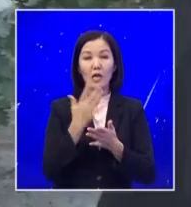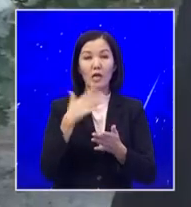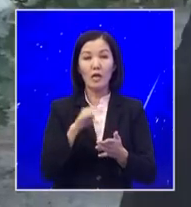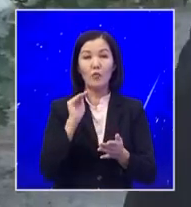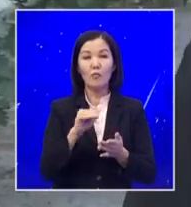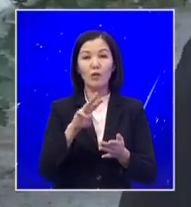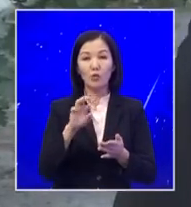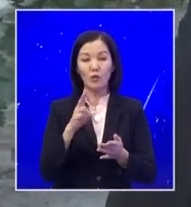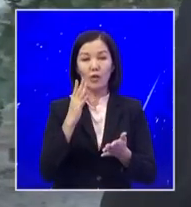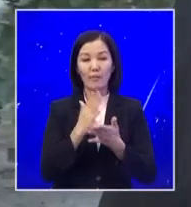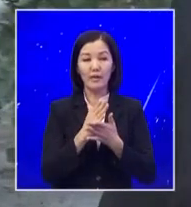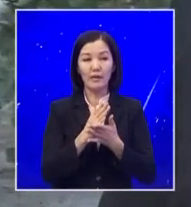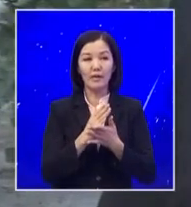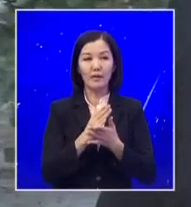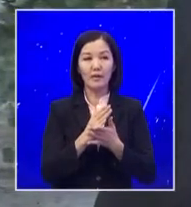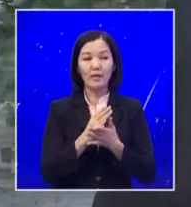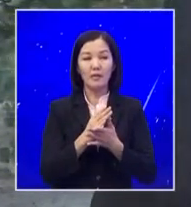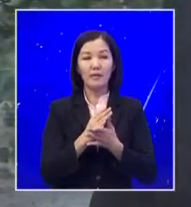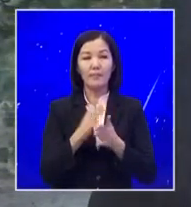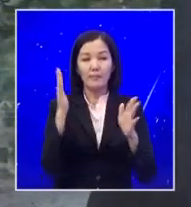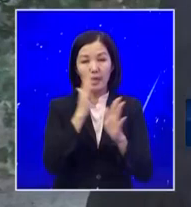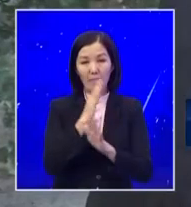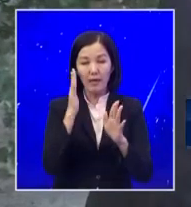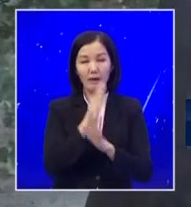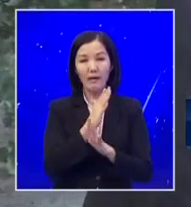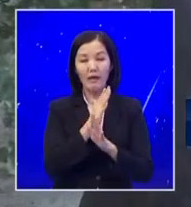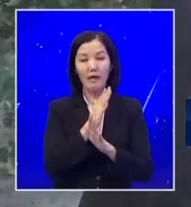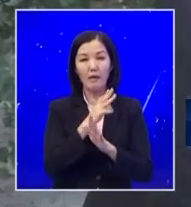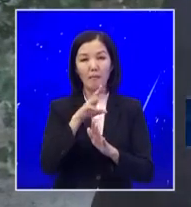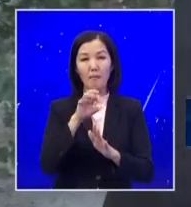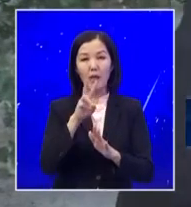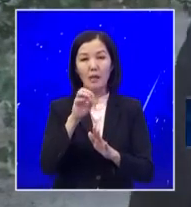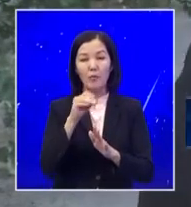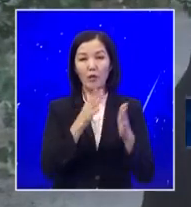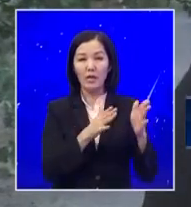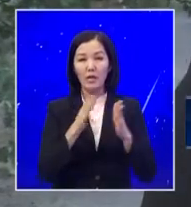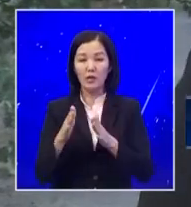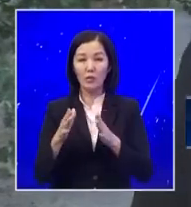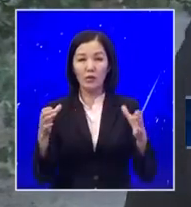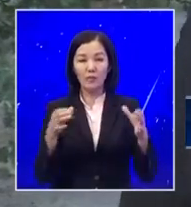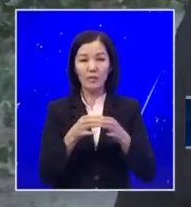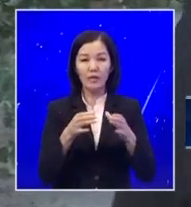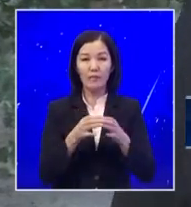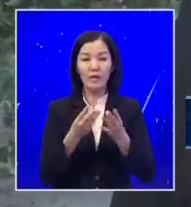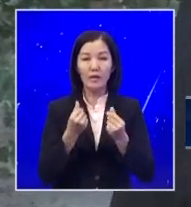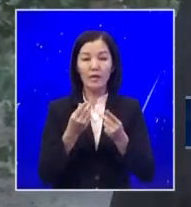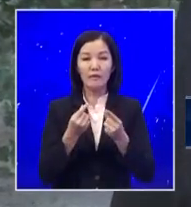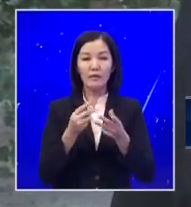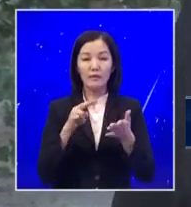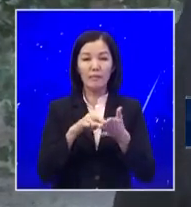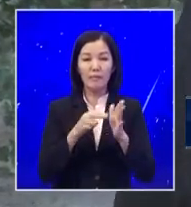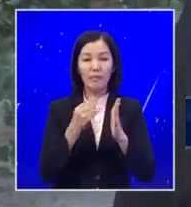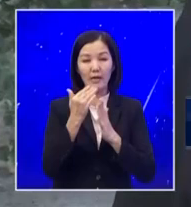шамасында. Табиғи монополияларды реттеу департаменті бүгін өздеріңізге белгілі болғандай инвестициялық бағдарламаның Талдықорған